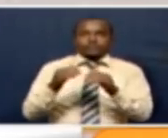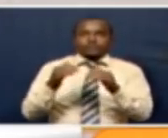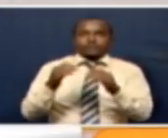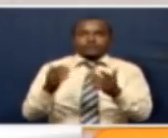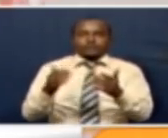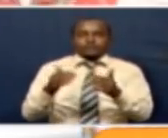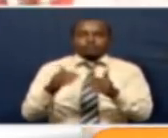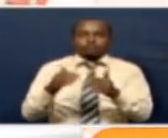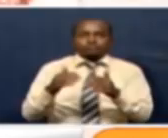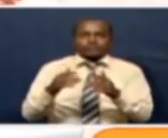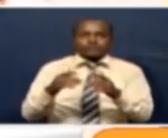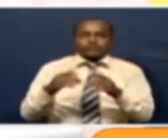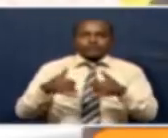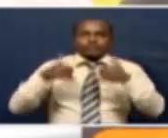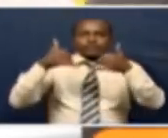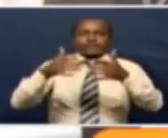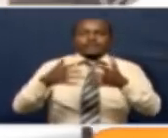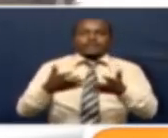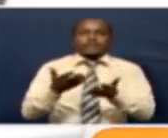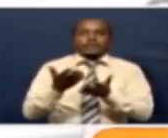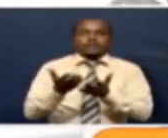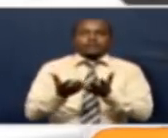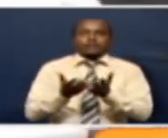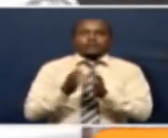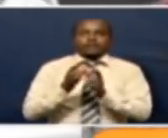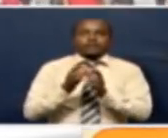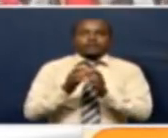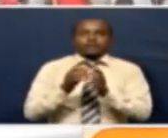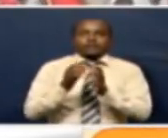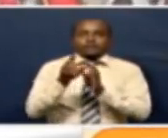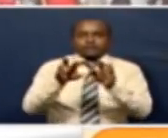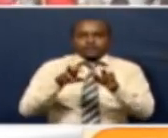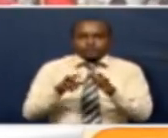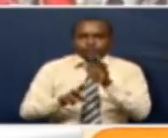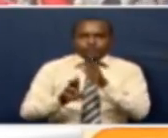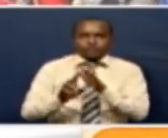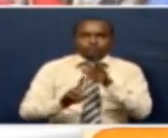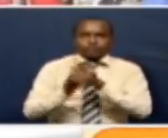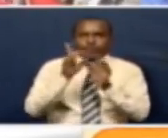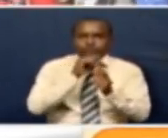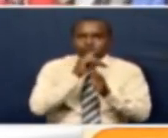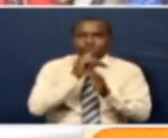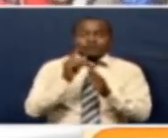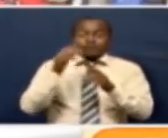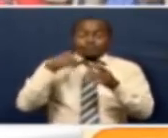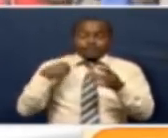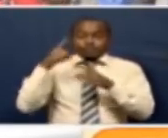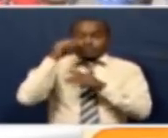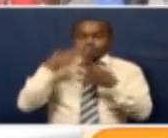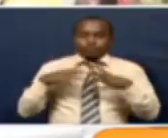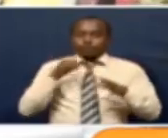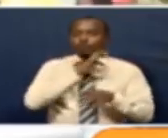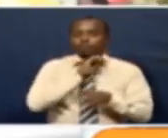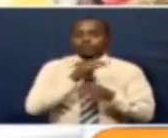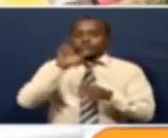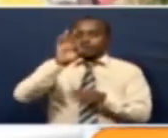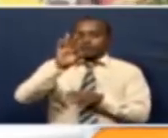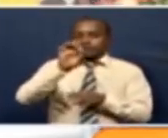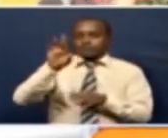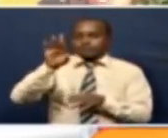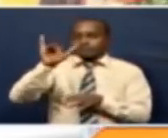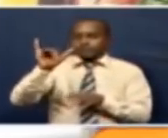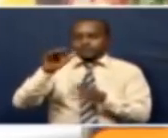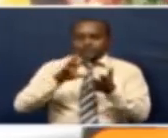ilizunduliwa. Kwingineko, wakazi wa Mombasa wamelalamika kuhusu kuondolewa kwa feri mbili zinazohudumu katika kivukio